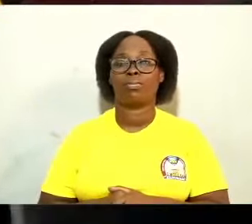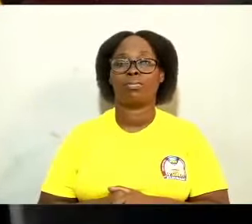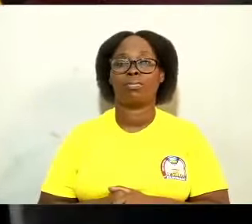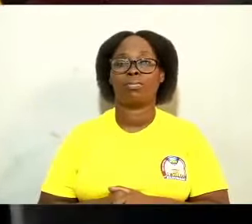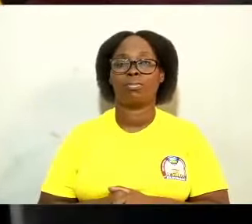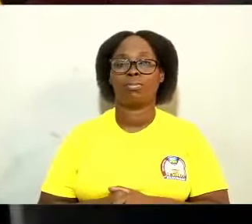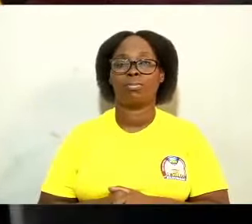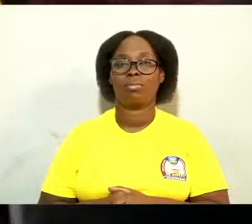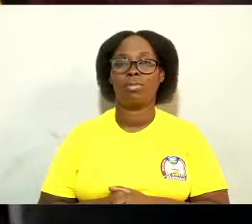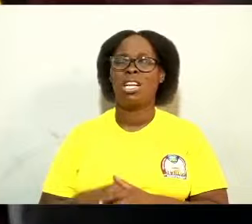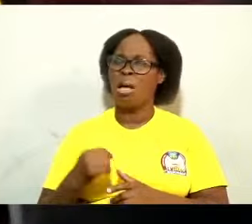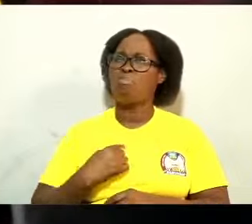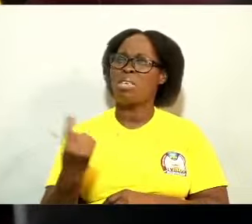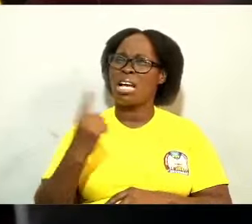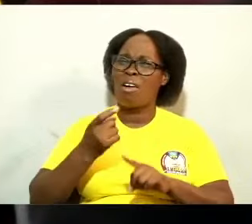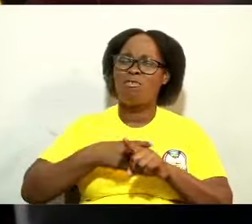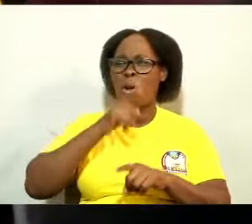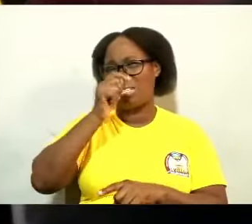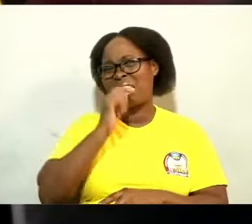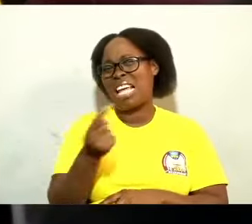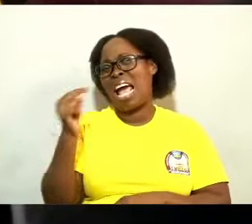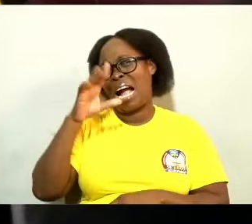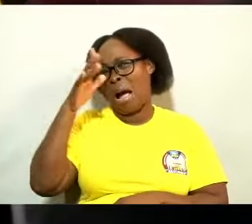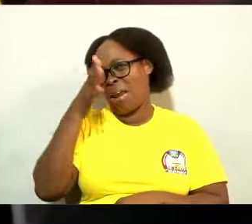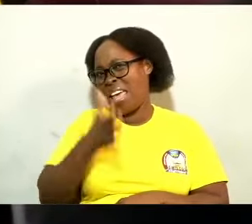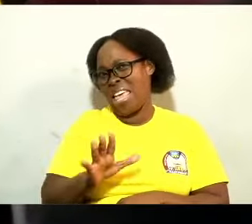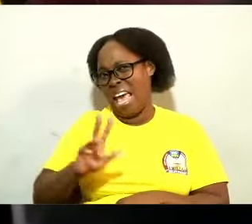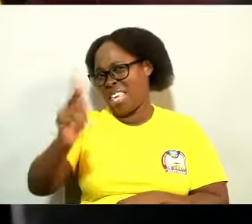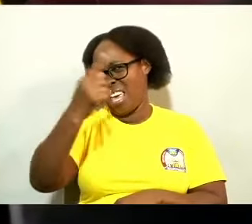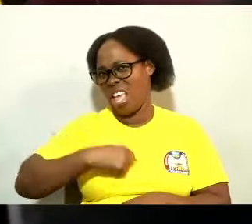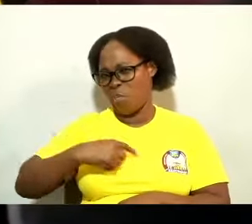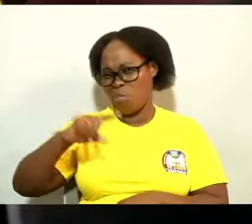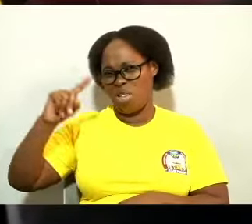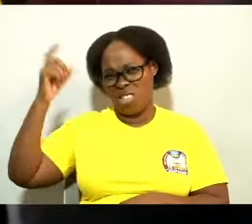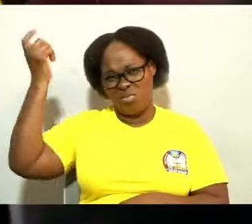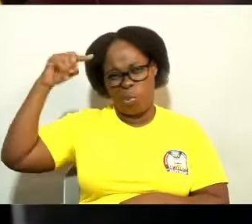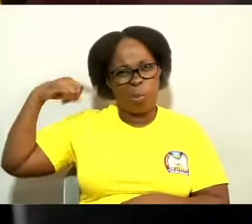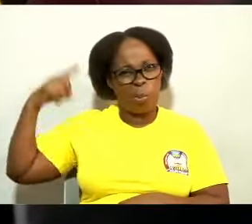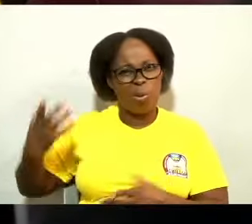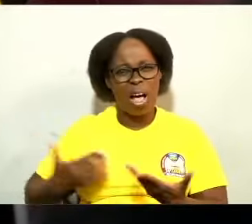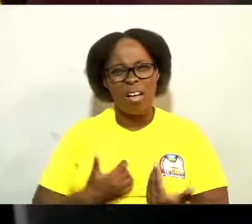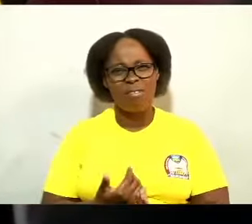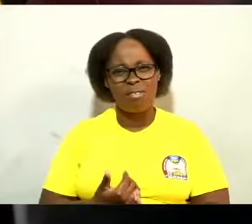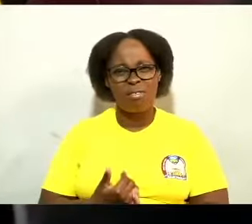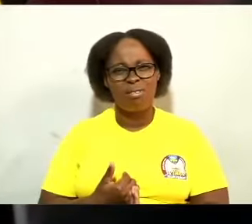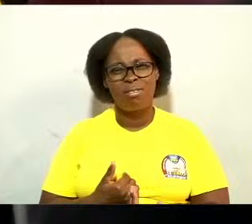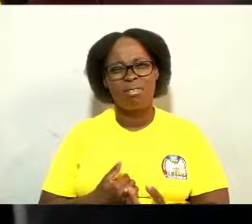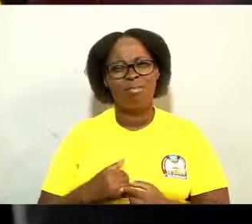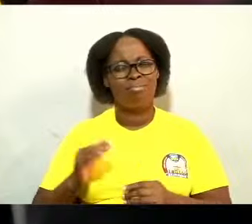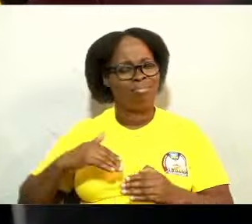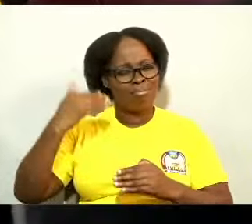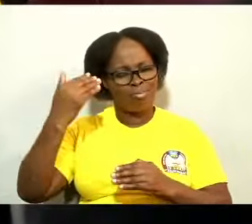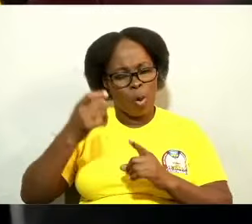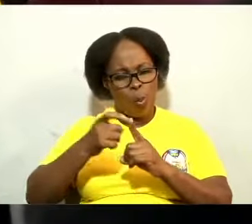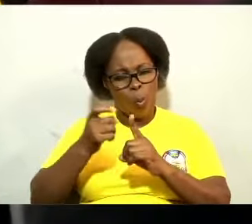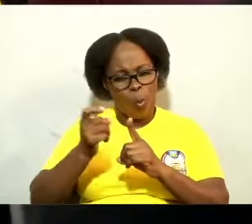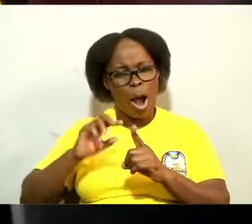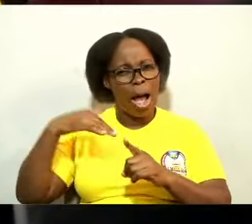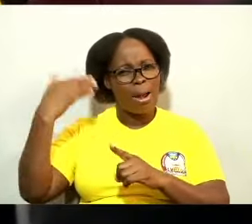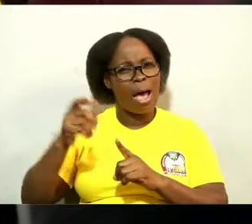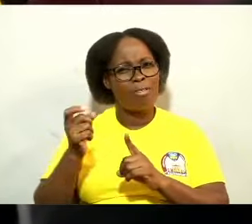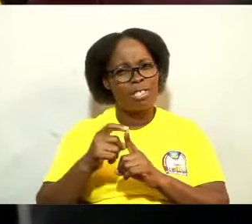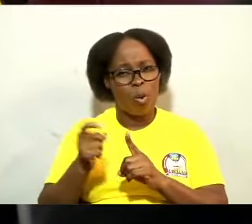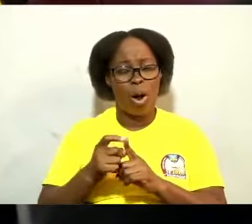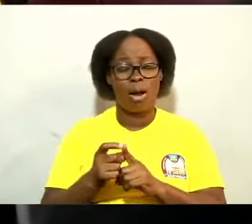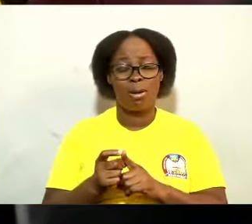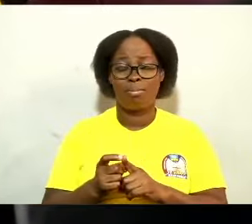Yaani nitoke Tanzania huko nije kusema uongo hapa Kenya? Nina akili nzuri? Neno kwa neno nishawambia, sina visa.